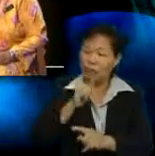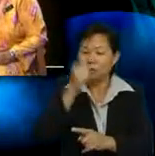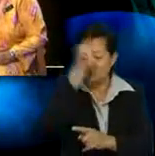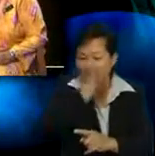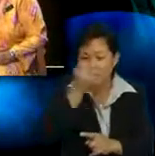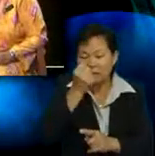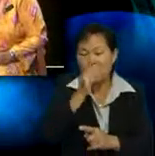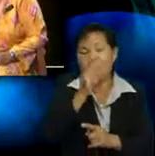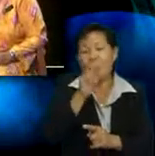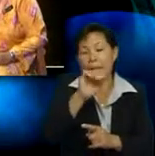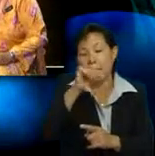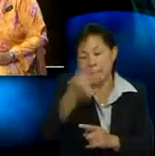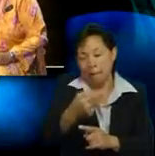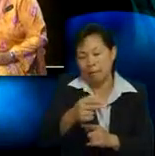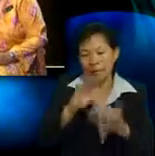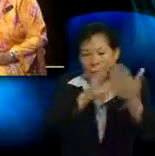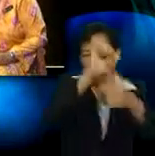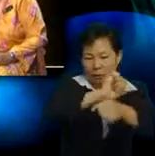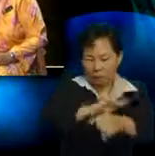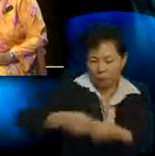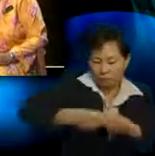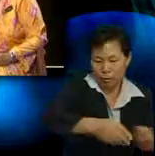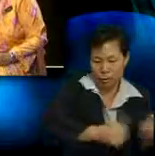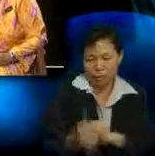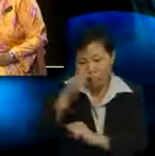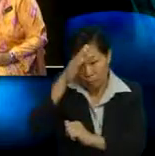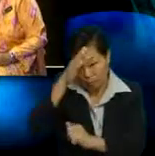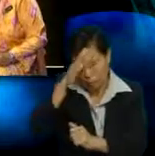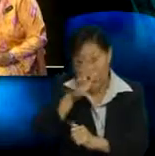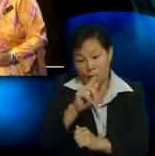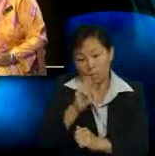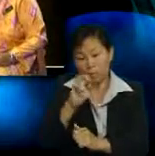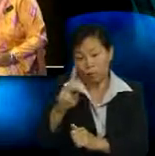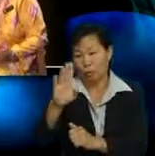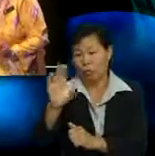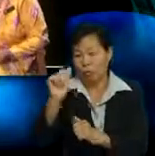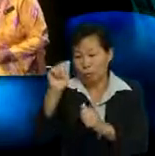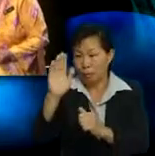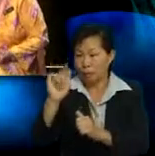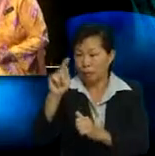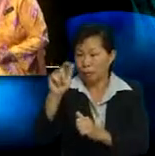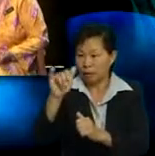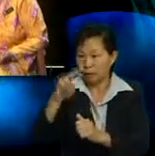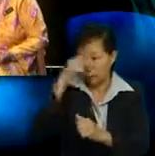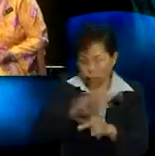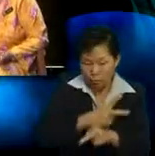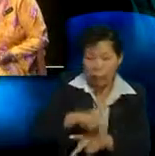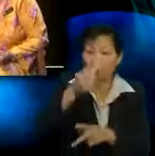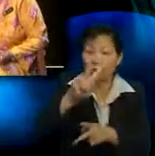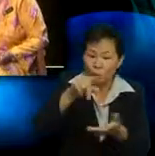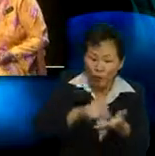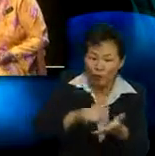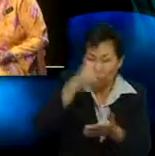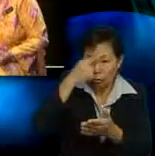amanah terhadap tugas yang diberikan oleh bapanya, Tok Batin, untuk menjaga dua ekor ayam bagi majlis